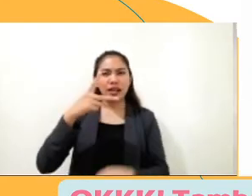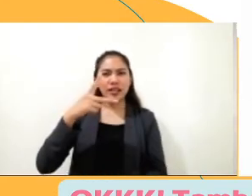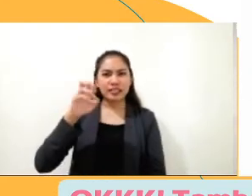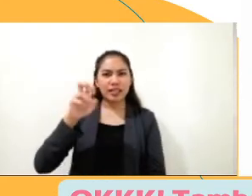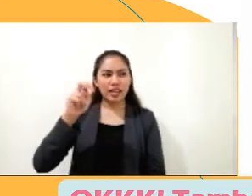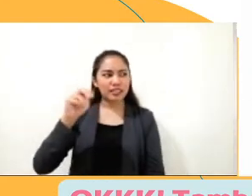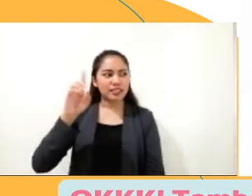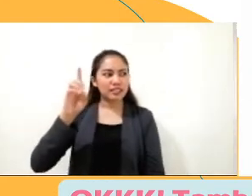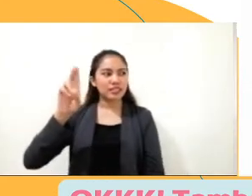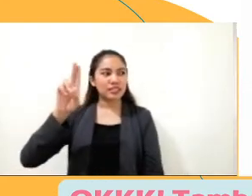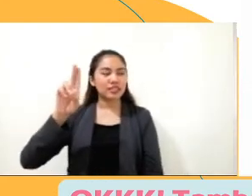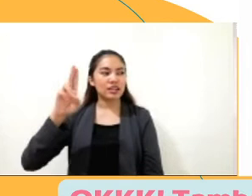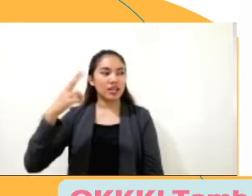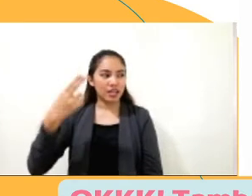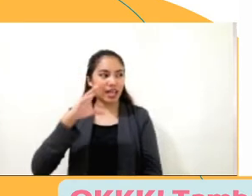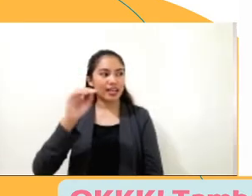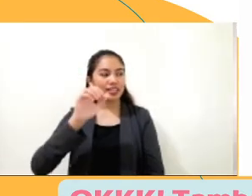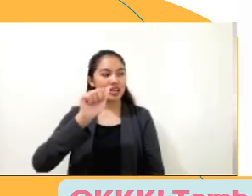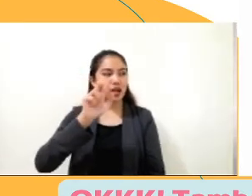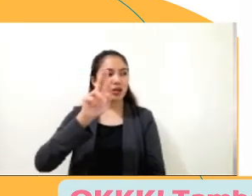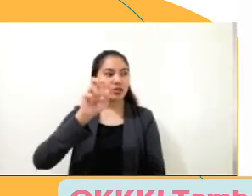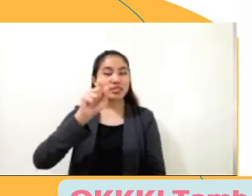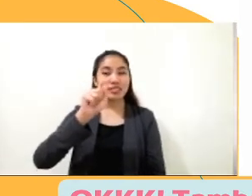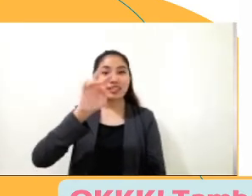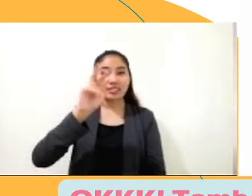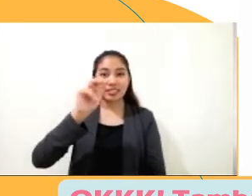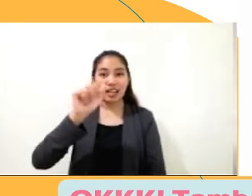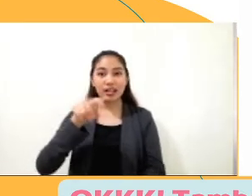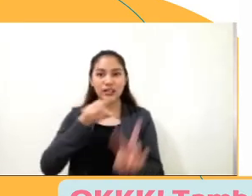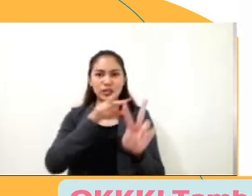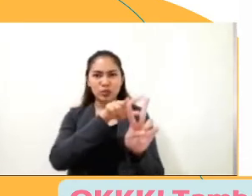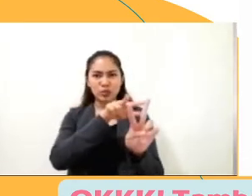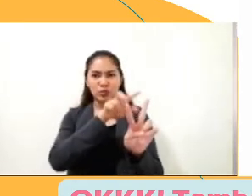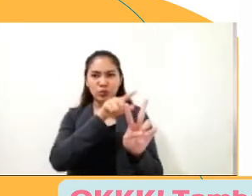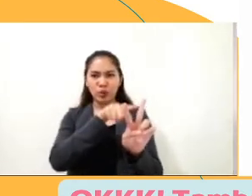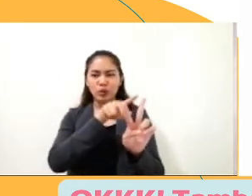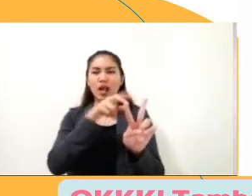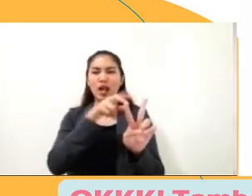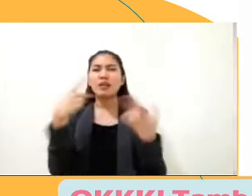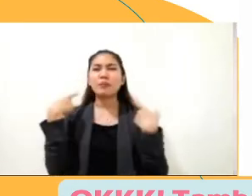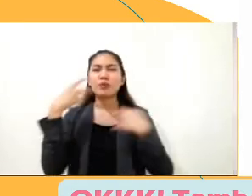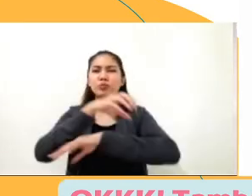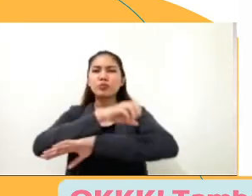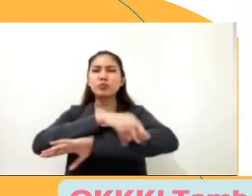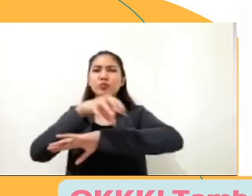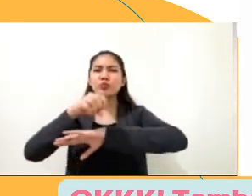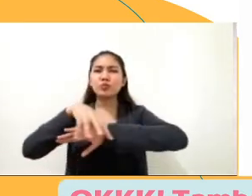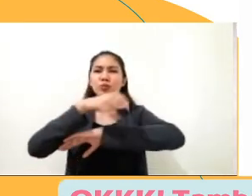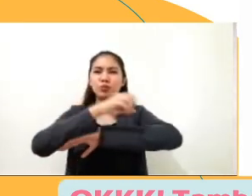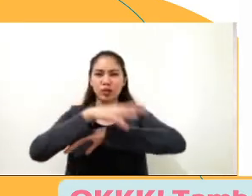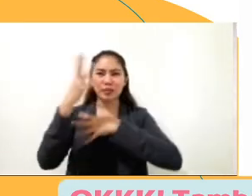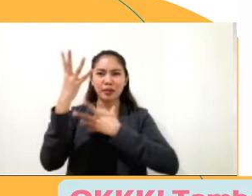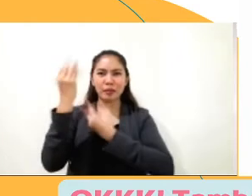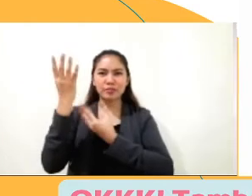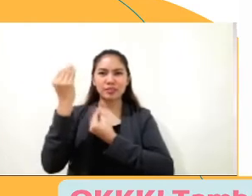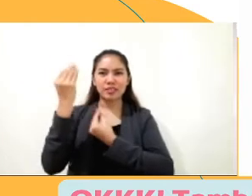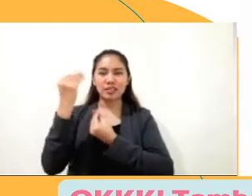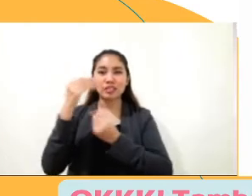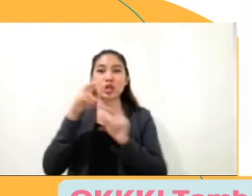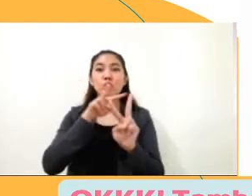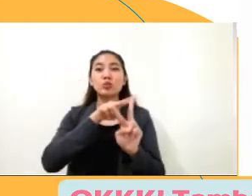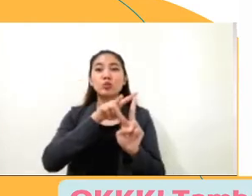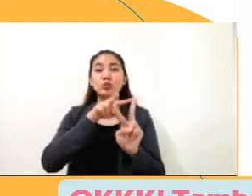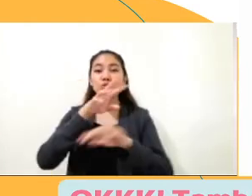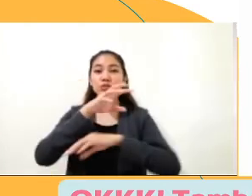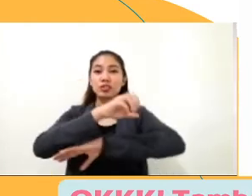ang naghahatid ng may init na balita na tila pa'y nakakapaso ng dila. Ang dalawang chismosa sa